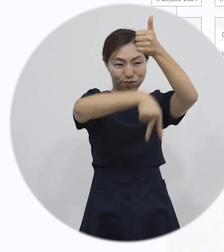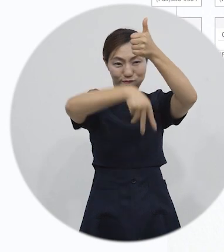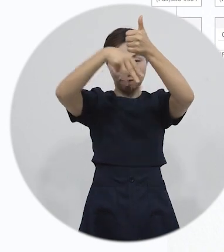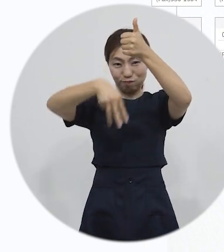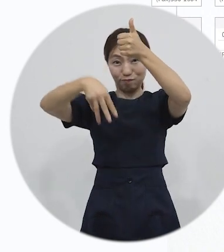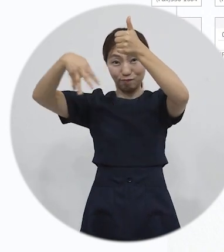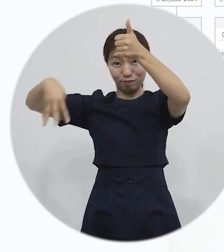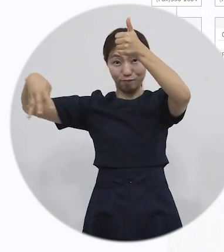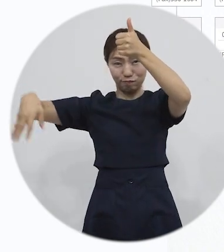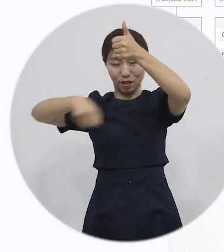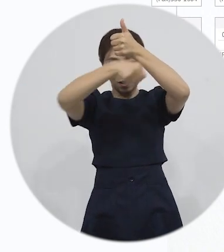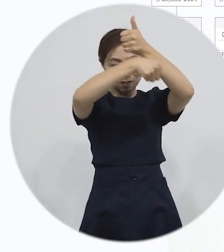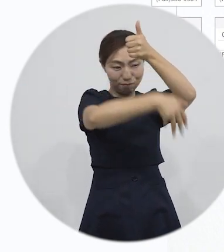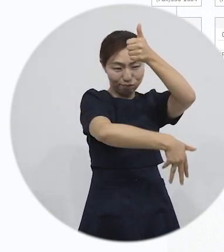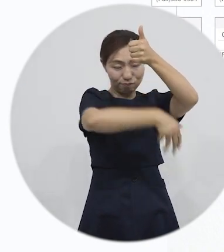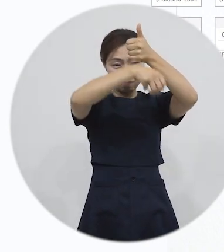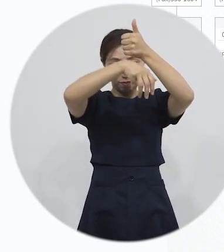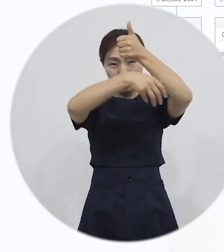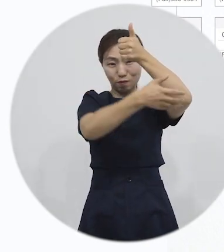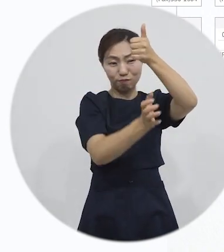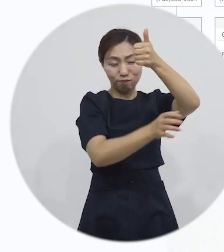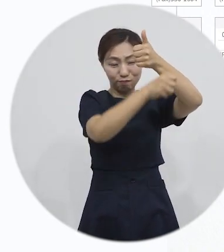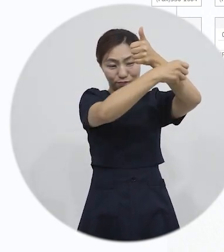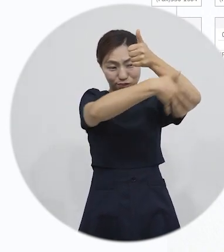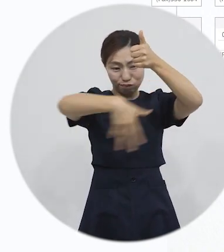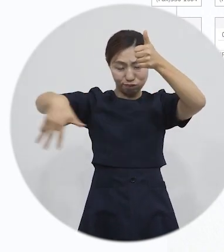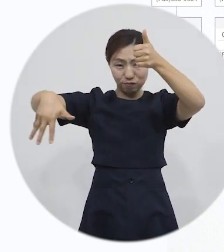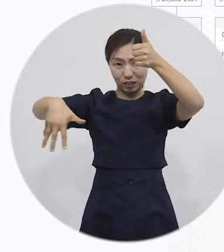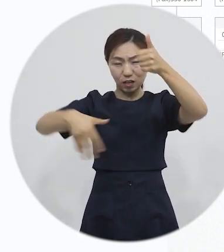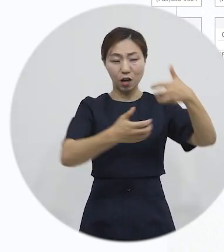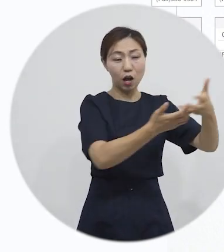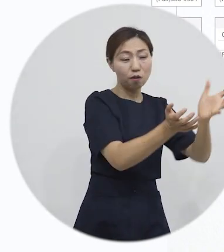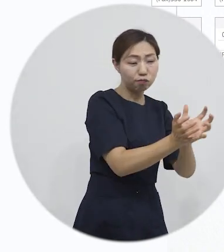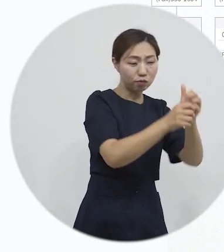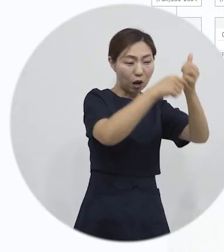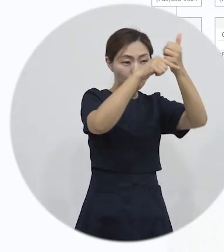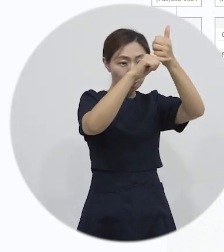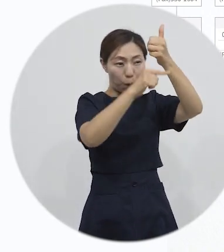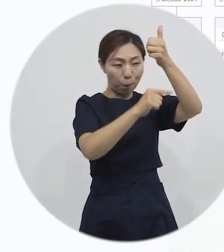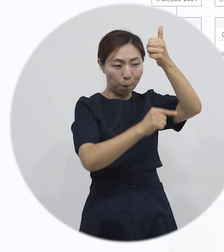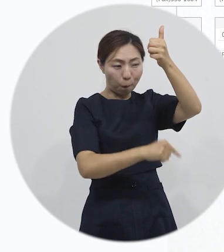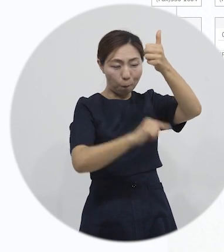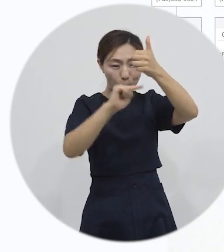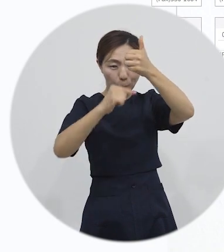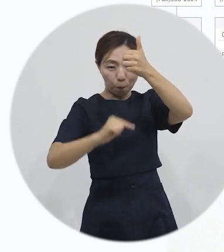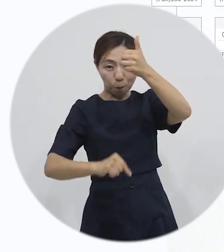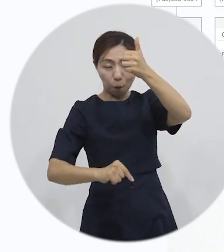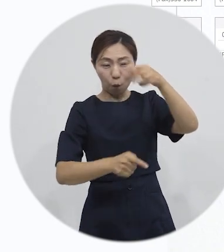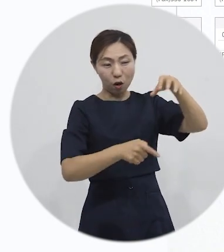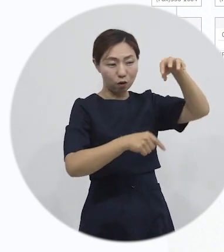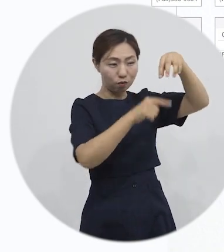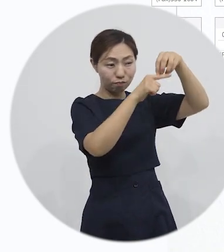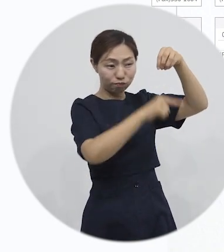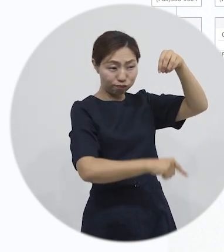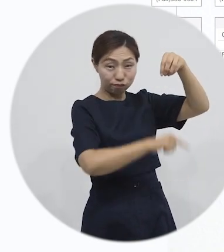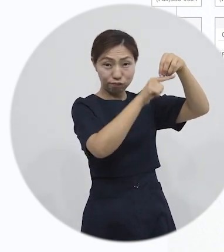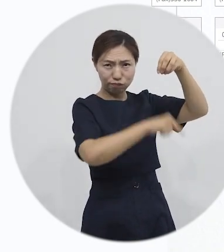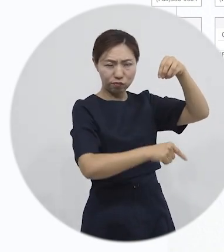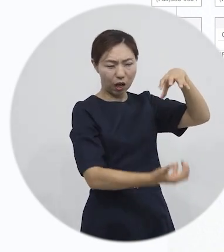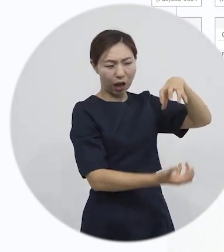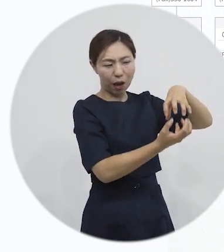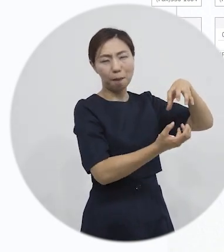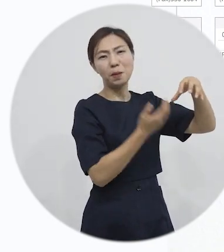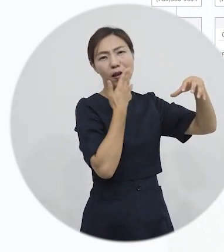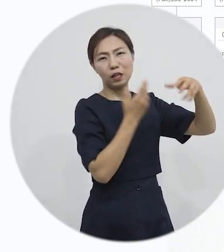달려 있죠. 그러니까 이 국 안에서는 협력이 가능할 수도 있는데 이 국을 넘어서는